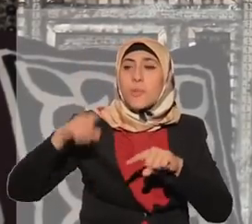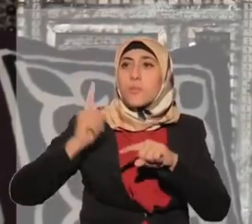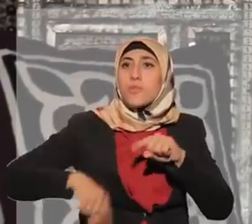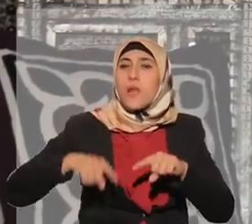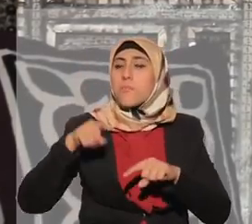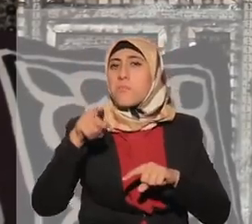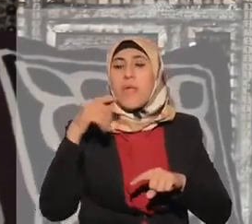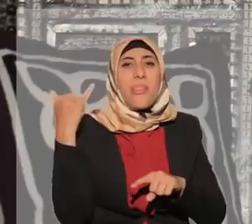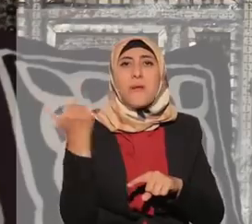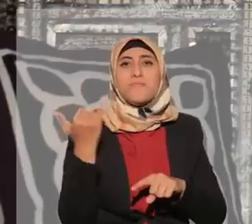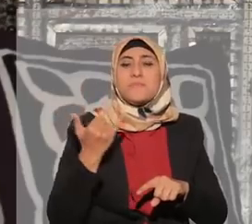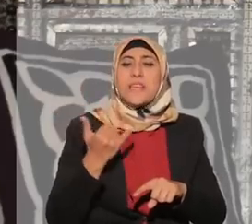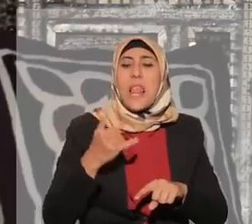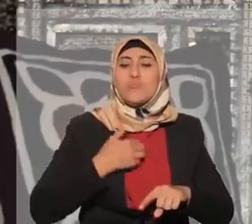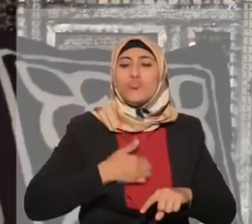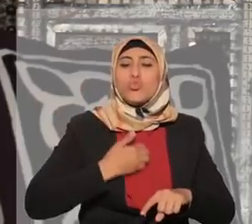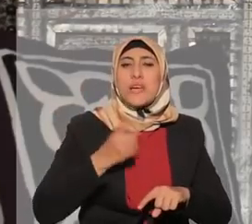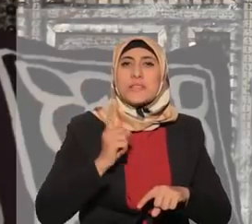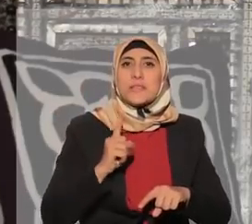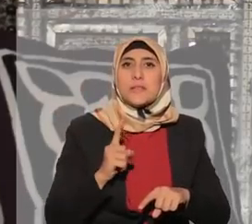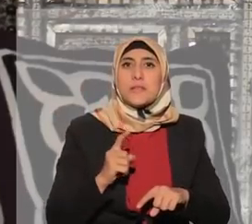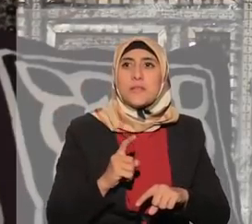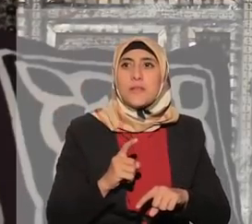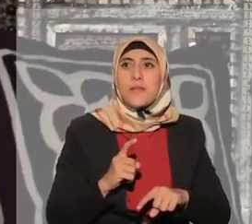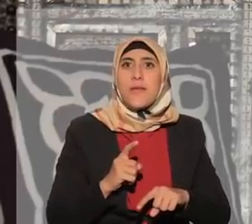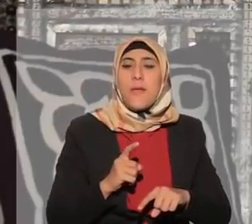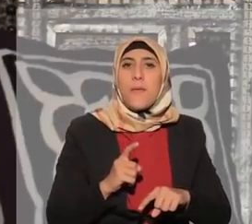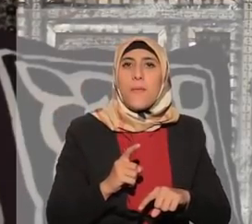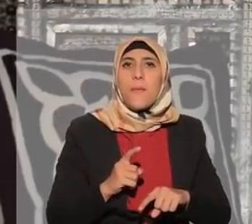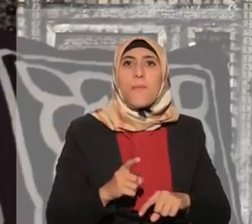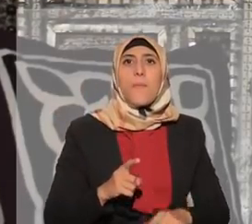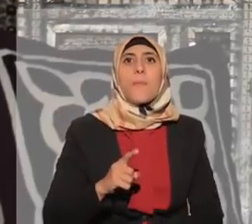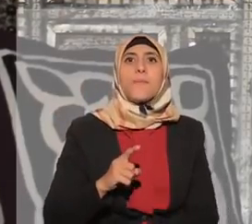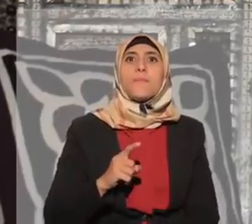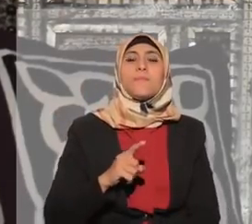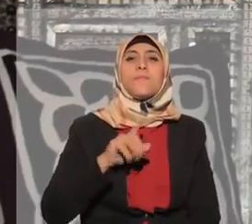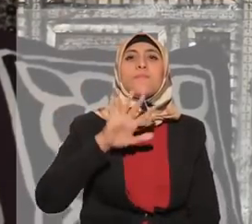أسهل؟ قال: إذا كان من ضربنا من أجله يرانا.